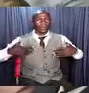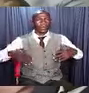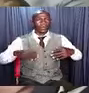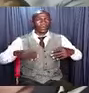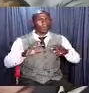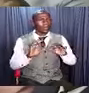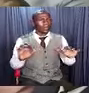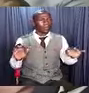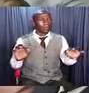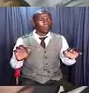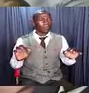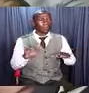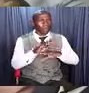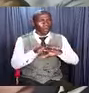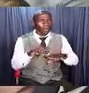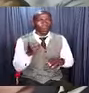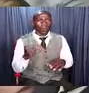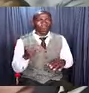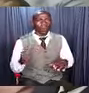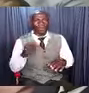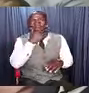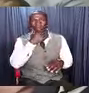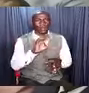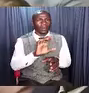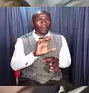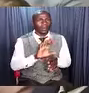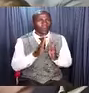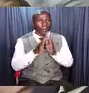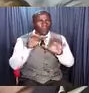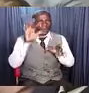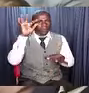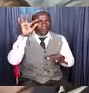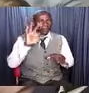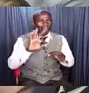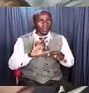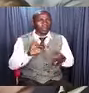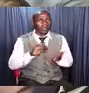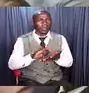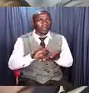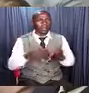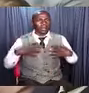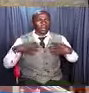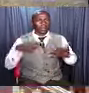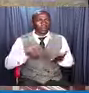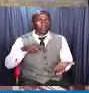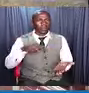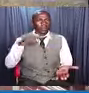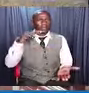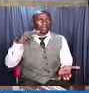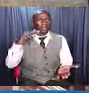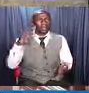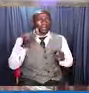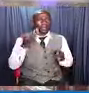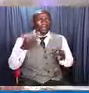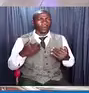But they are joyful. Aite wazee. Let them call the elders. Wakiomba kwa imani. When they pray with faith. Mgonjwa huyo atainuka. And that sick person na hata